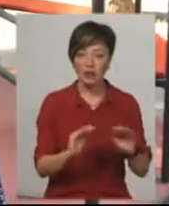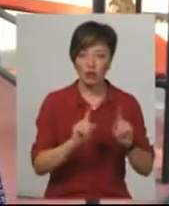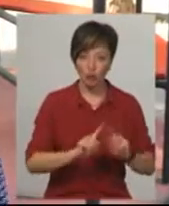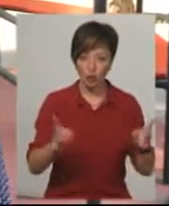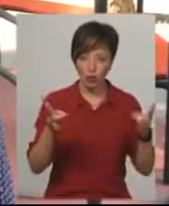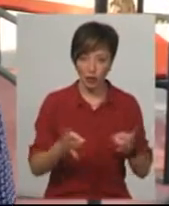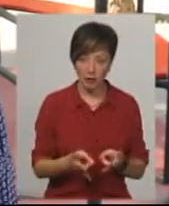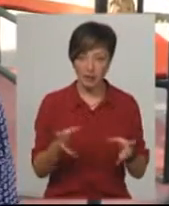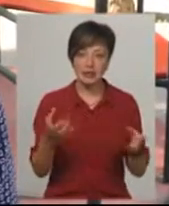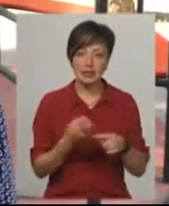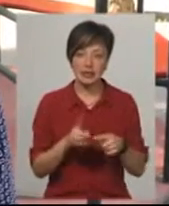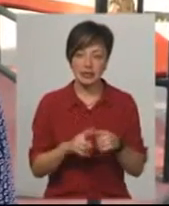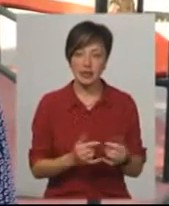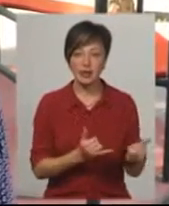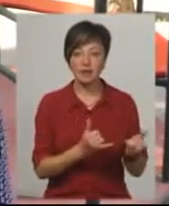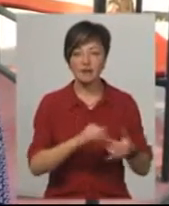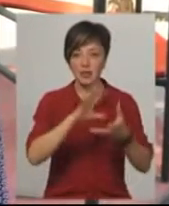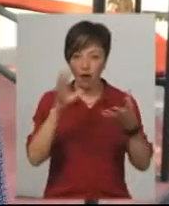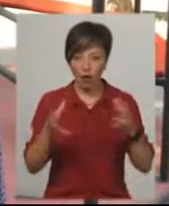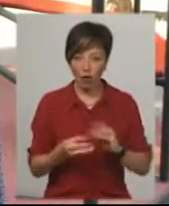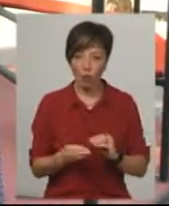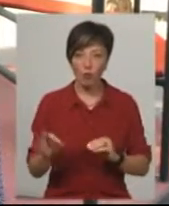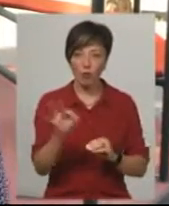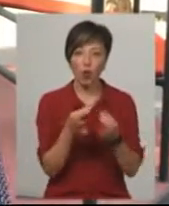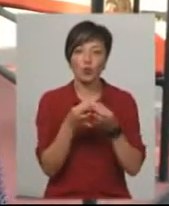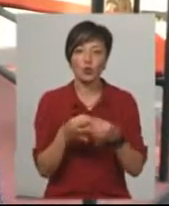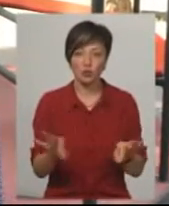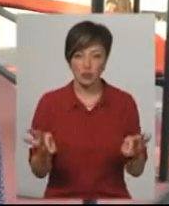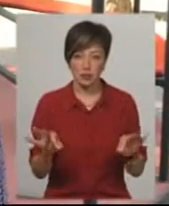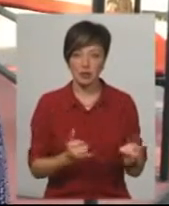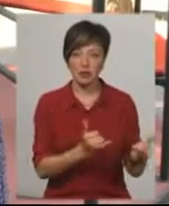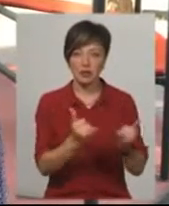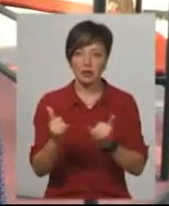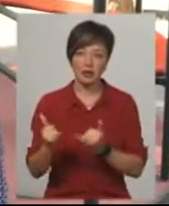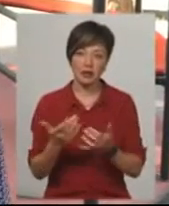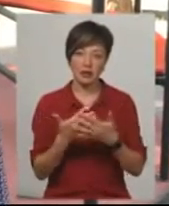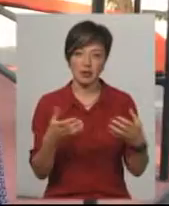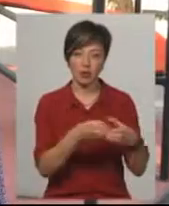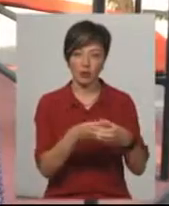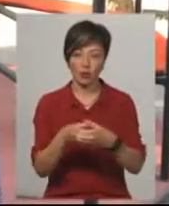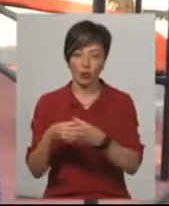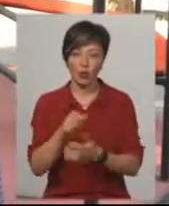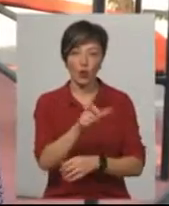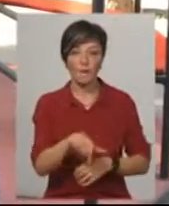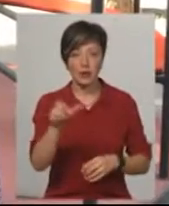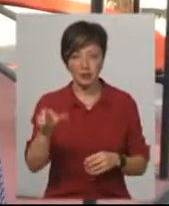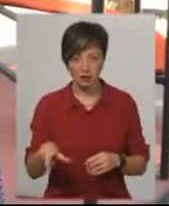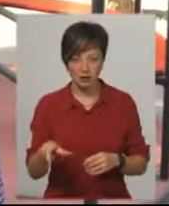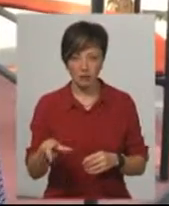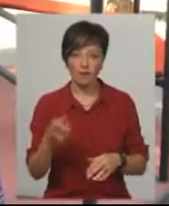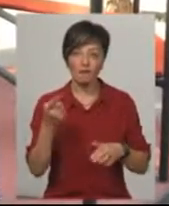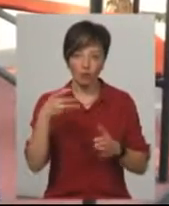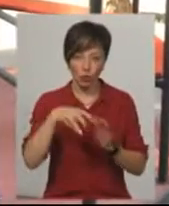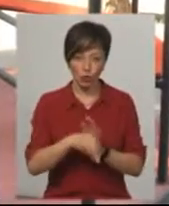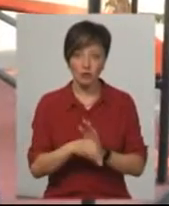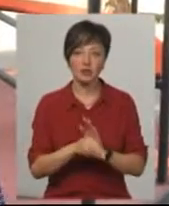особливими потребами, це взагалі про доступність для різних категорій громадян, в тому